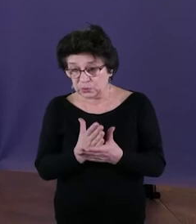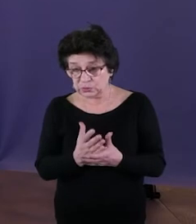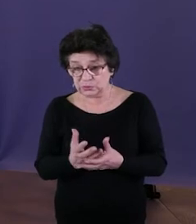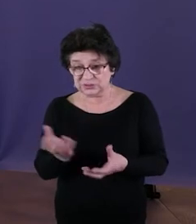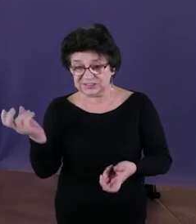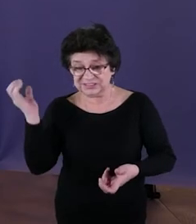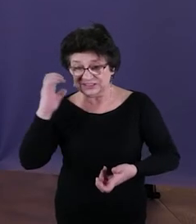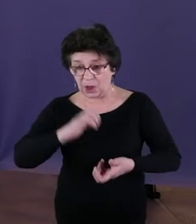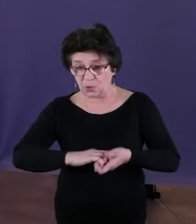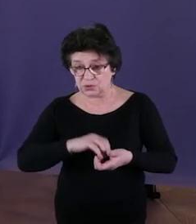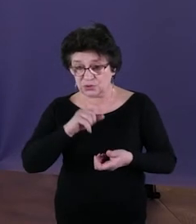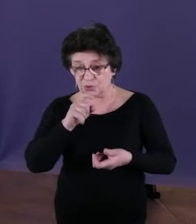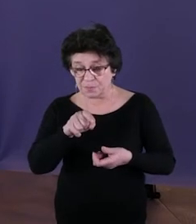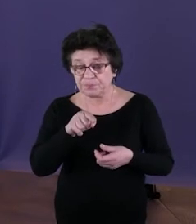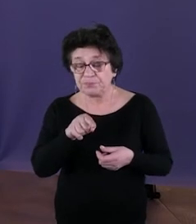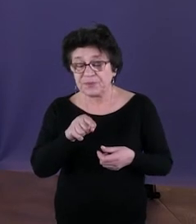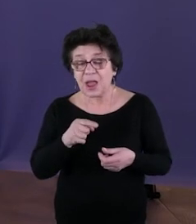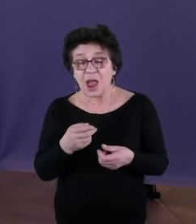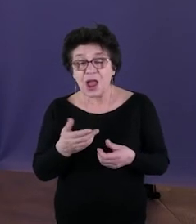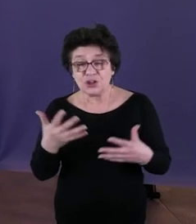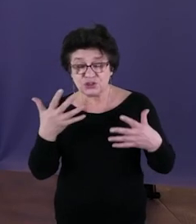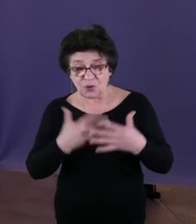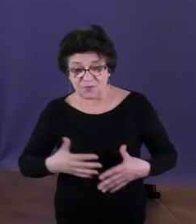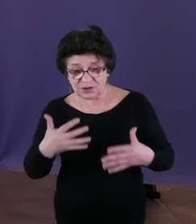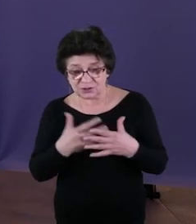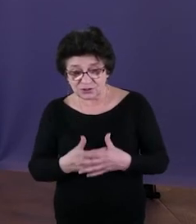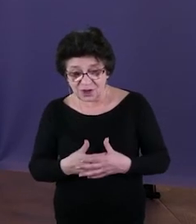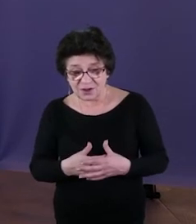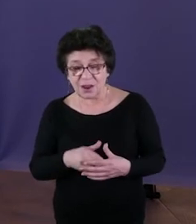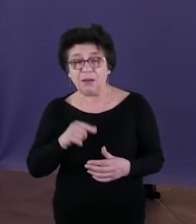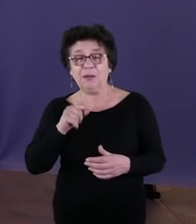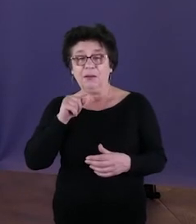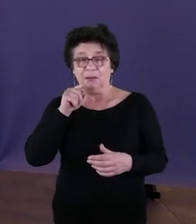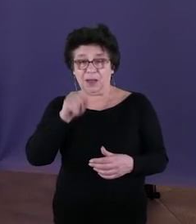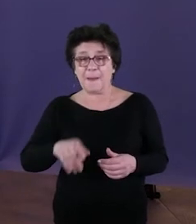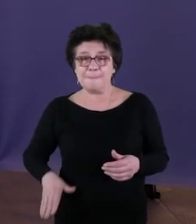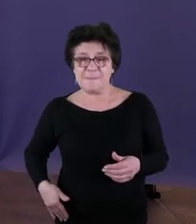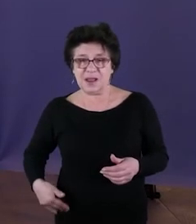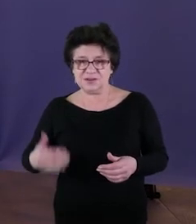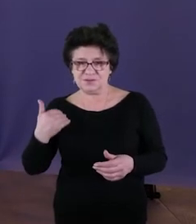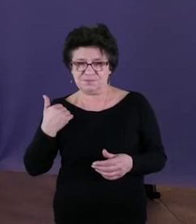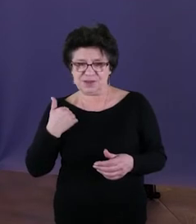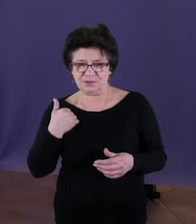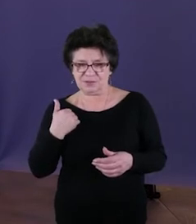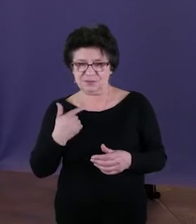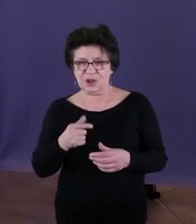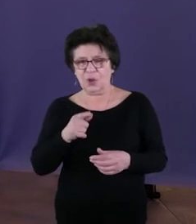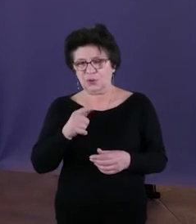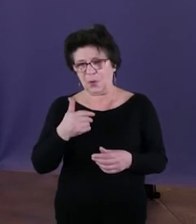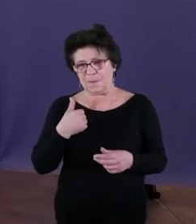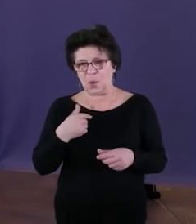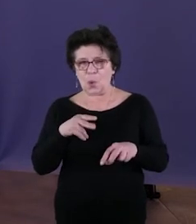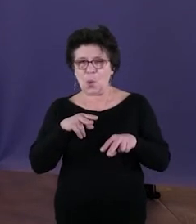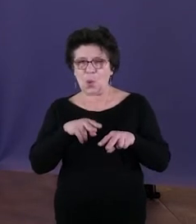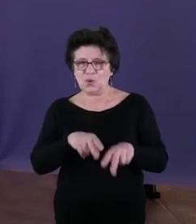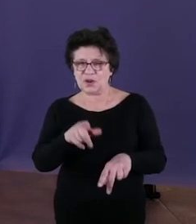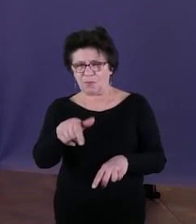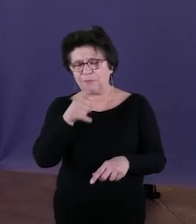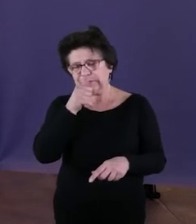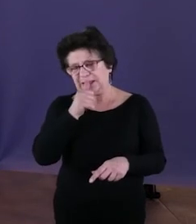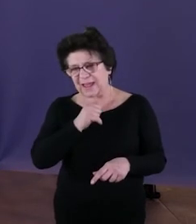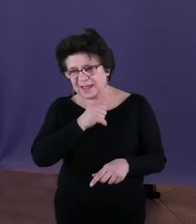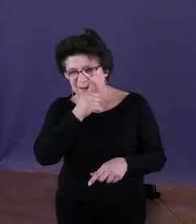w ogóle nazywały stowarzyszeniem mopsic i ten MOPS brał w taki udział wtajemniczeniu więc trzeba